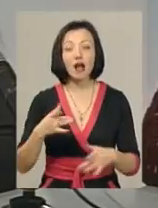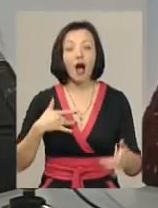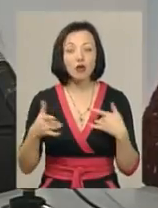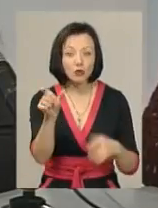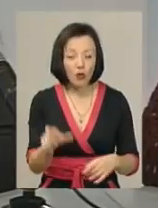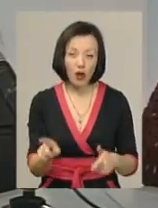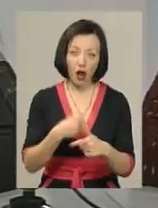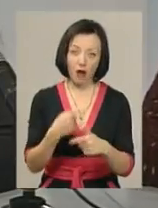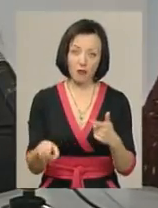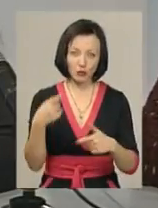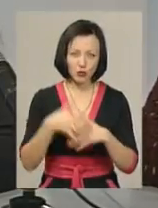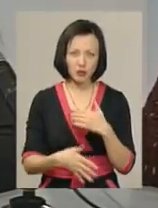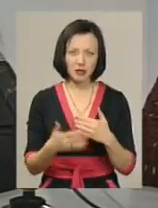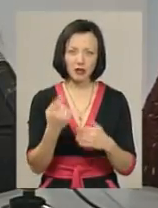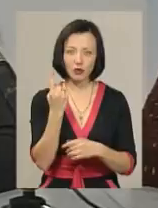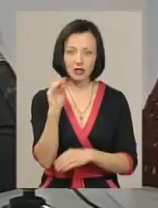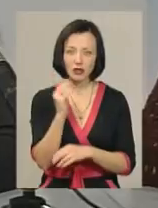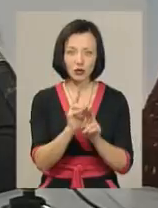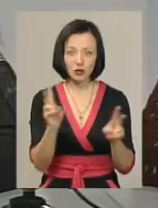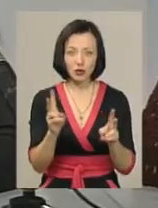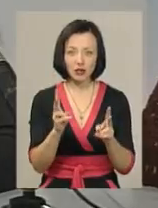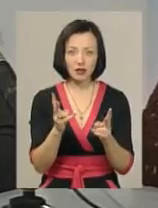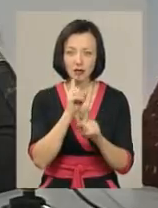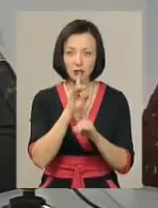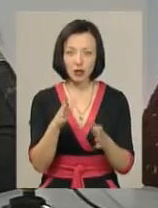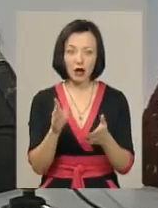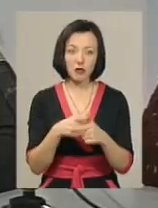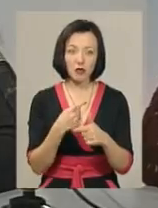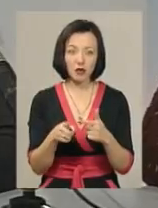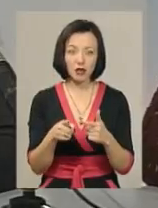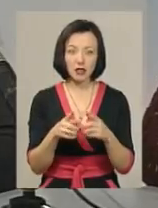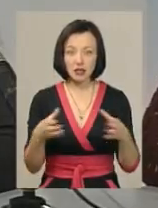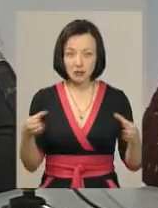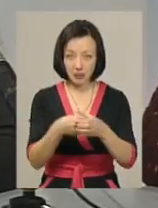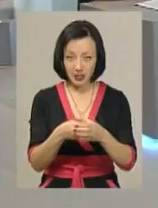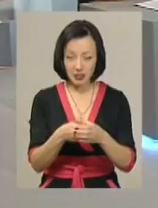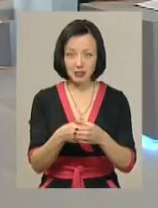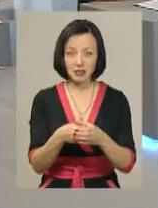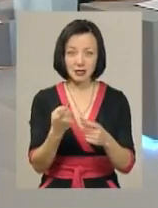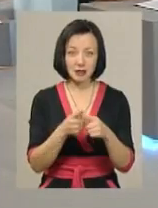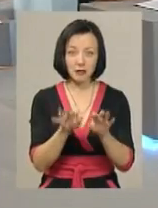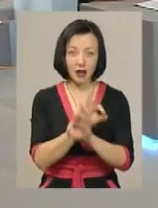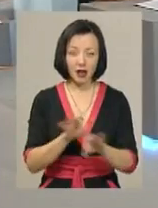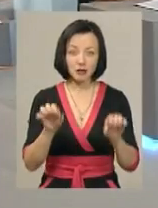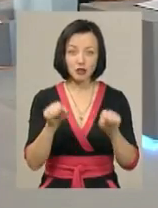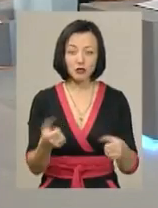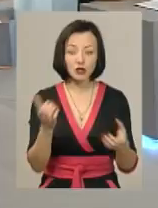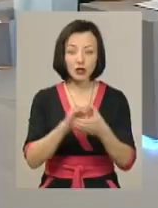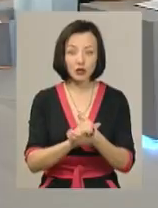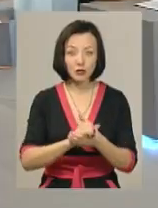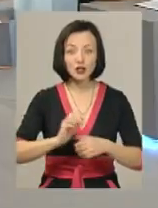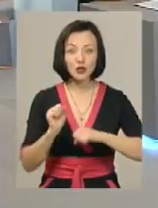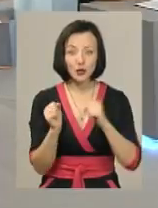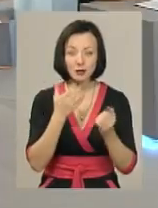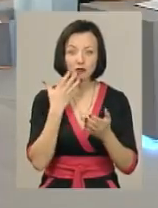або зрозуміла заради одної дитини ніхто тебе з професією знайомити не буде Але зберіться разом це прекрасна нагода познайомитися з